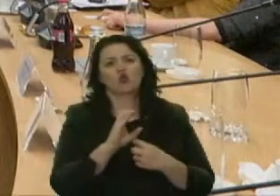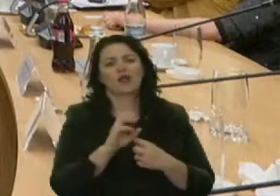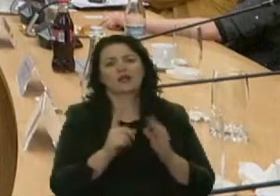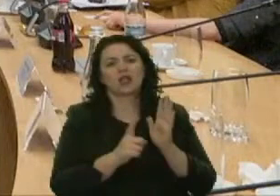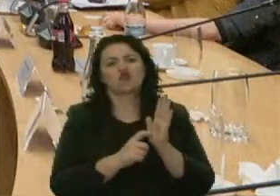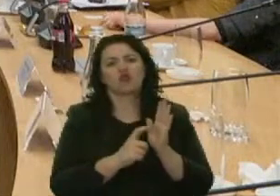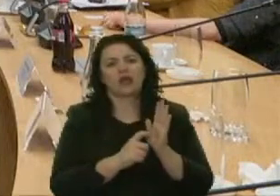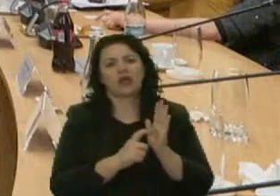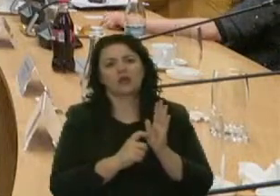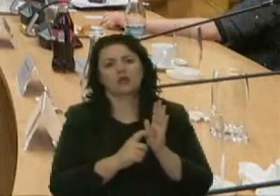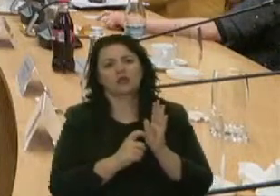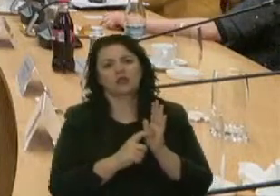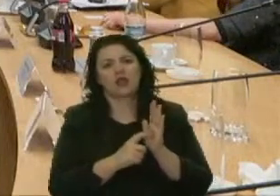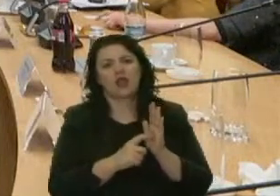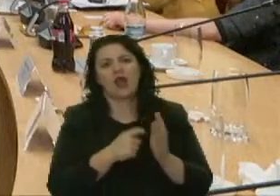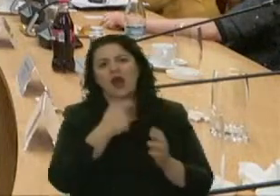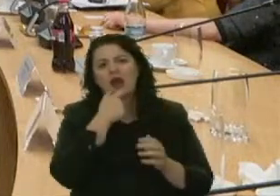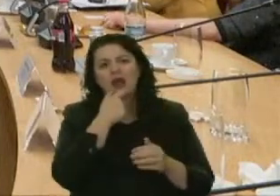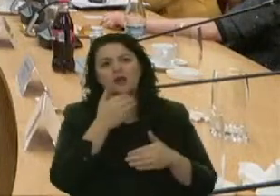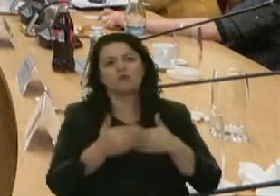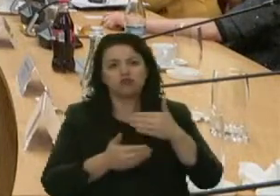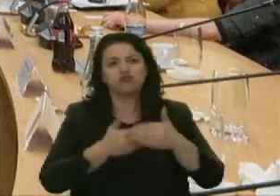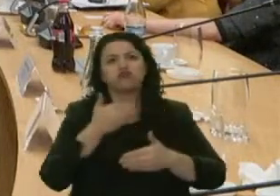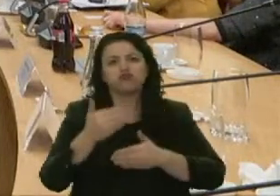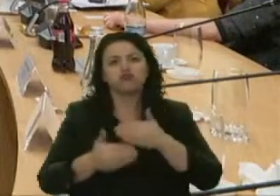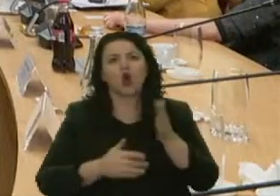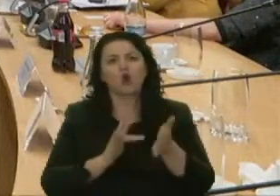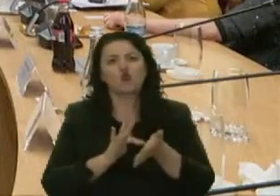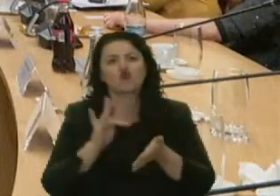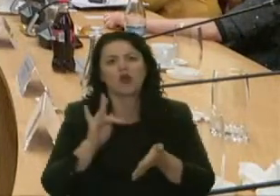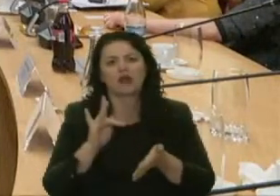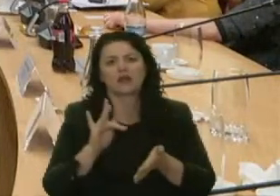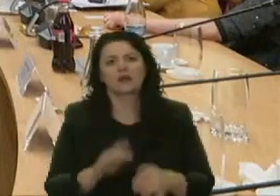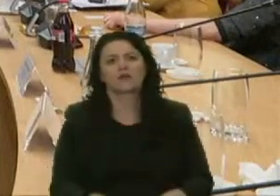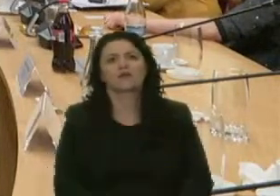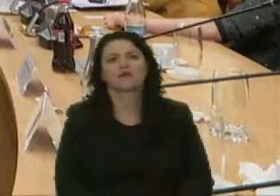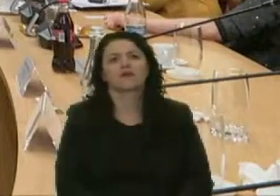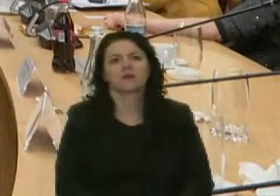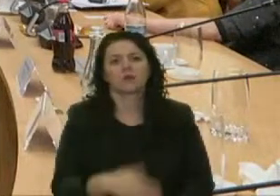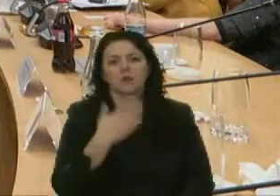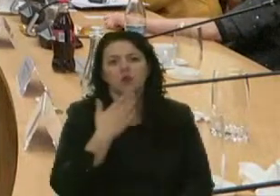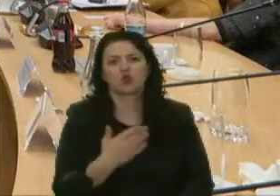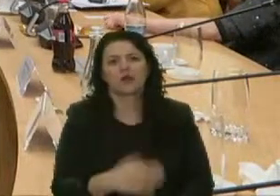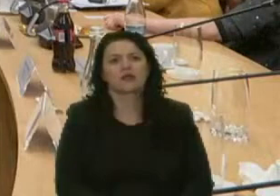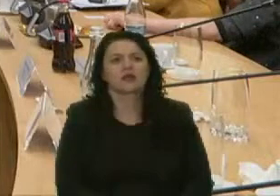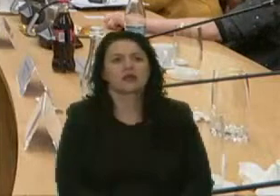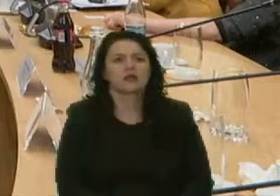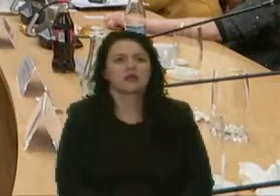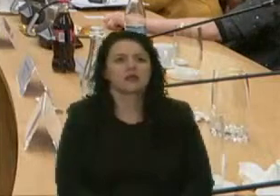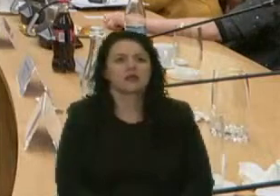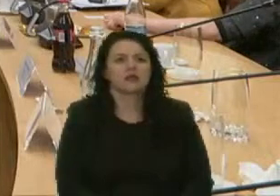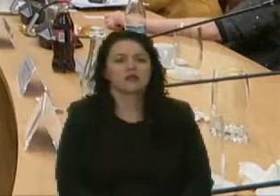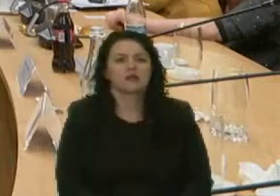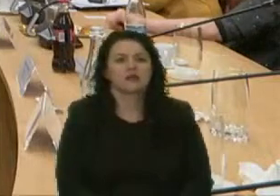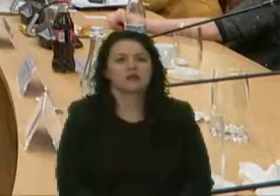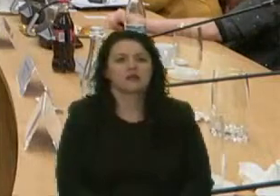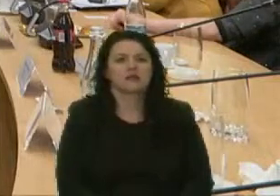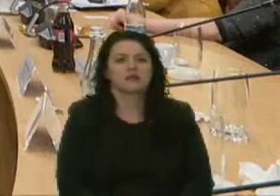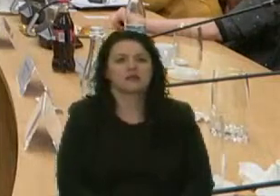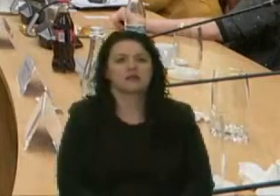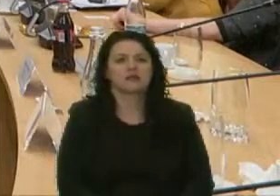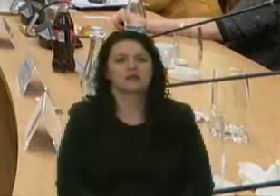cere De care Care este cerută de ani de zile și care a devenit urgent în ultimii ani Bine mulțumesc mulțumesc vă rog domnule consilier